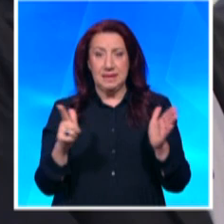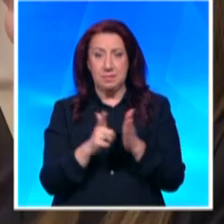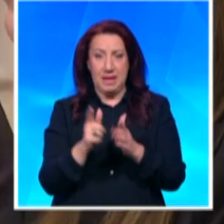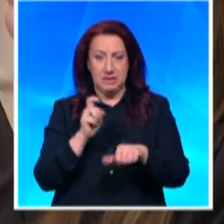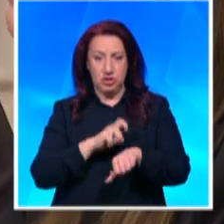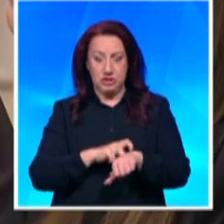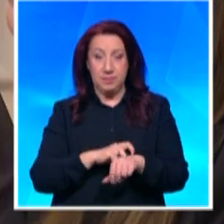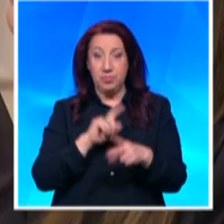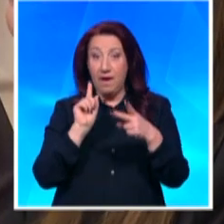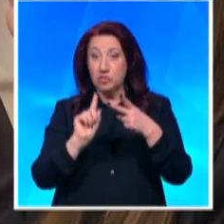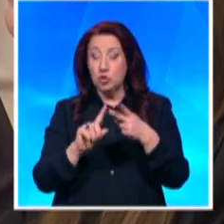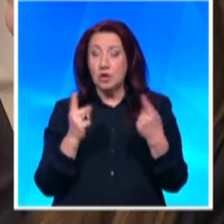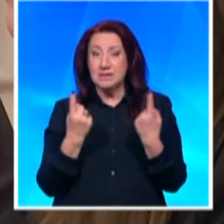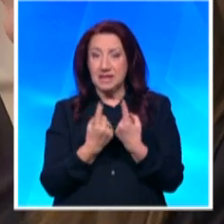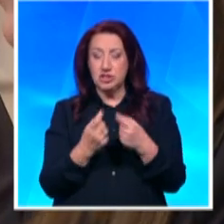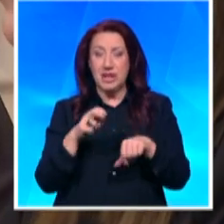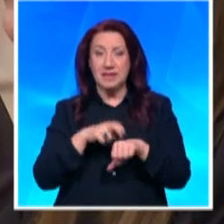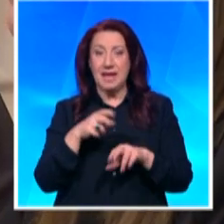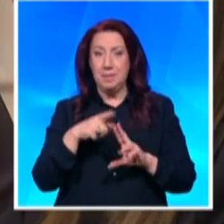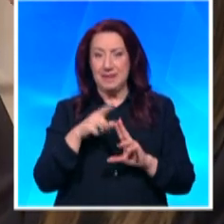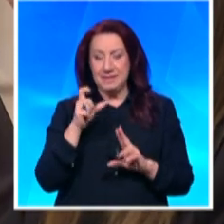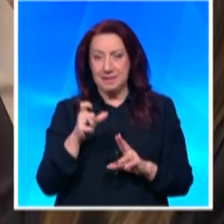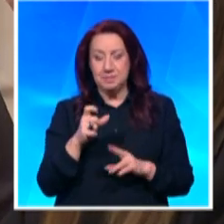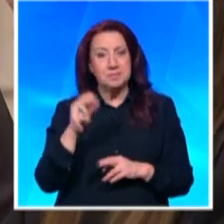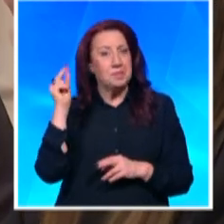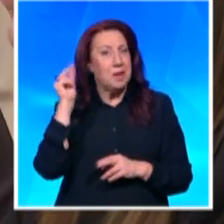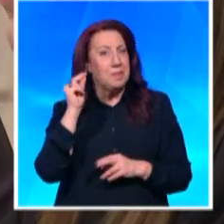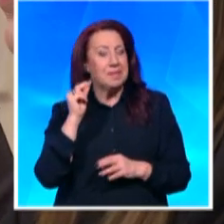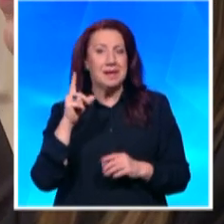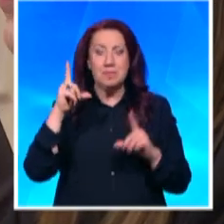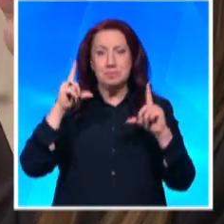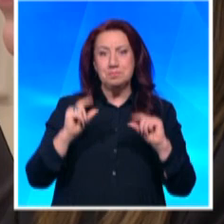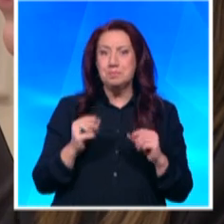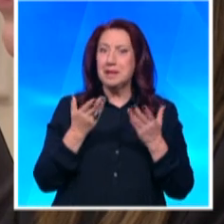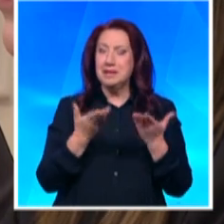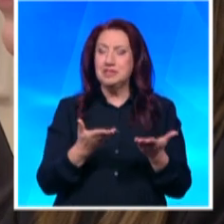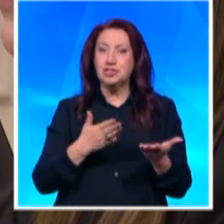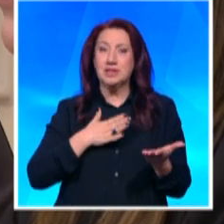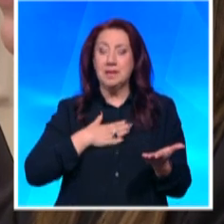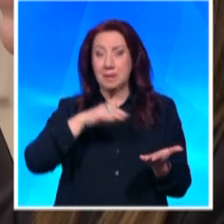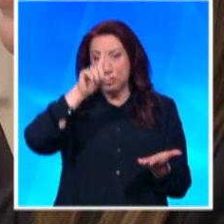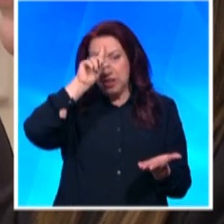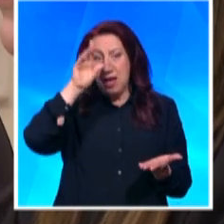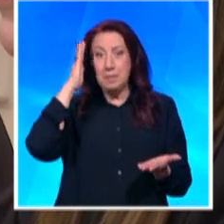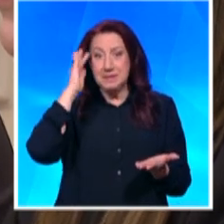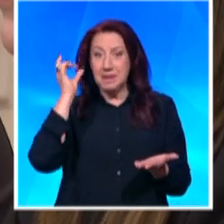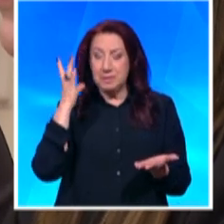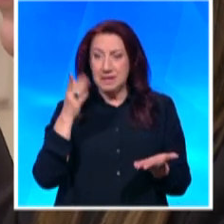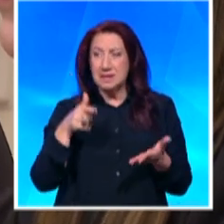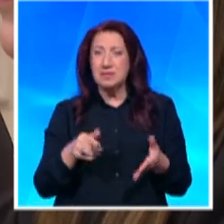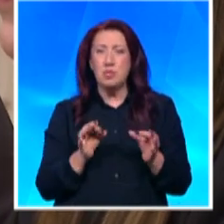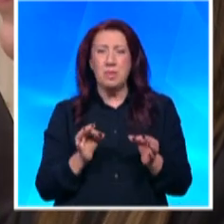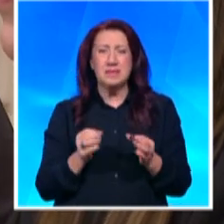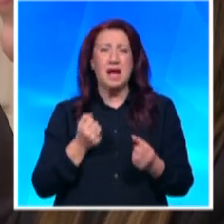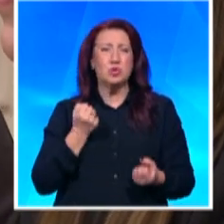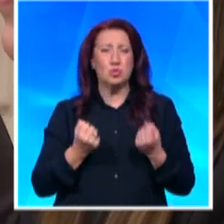ДПС. На България отива да има жена министър-председател в този труден момент. Ние в ГЕРБ, в Движението